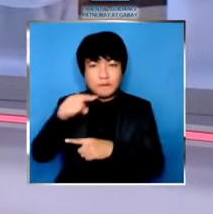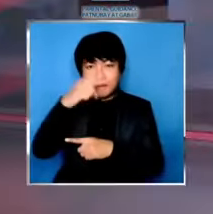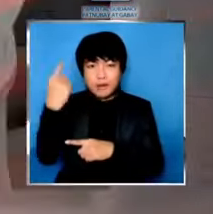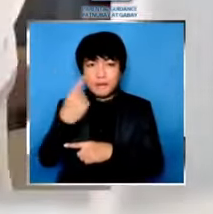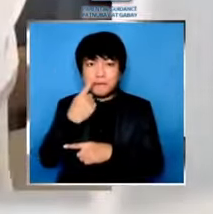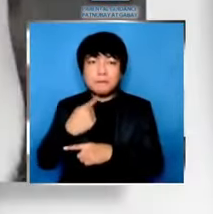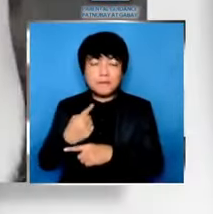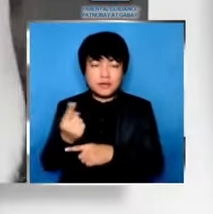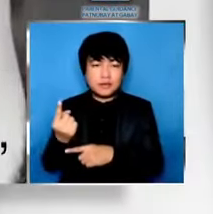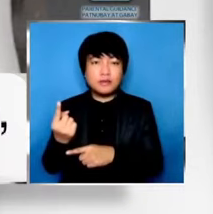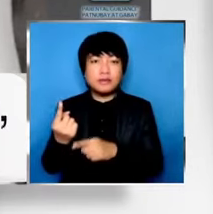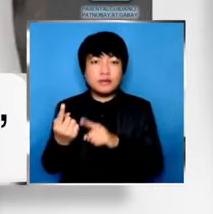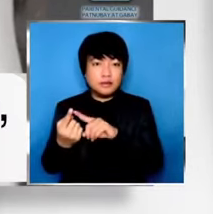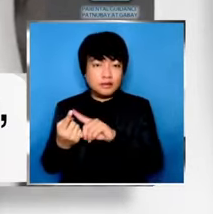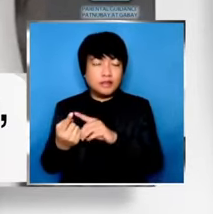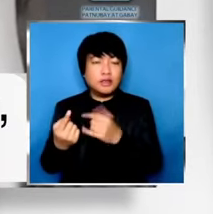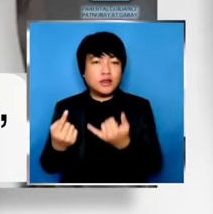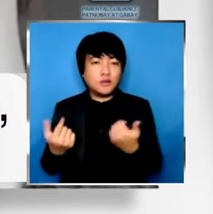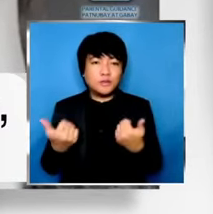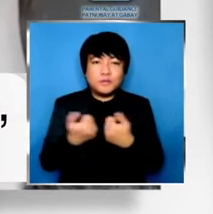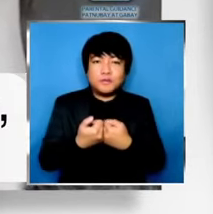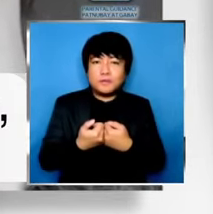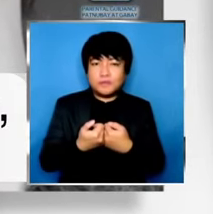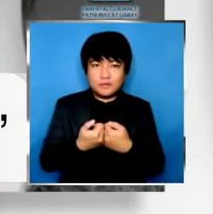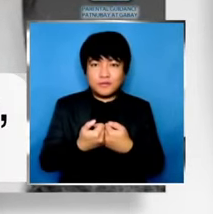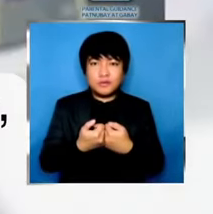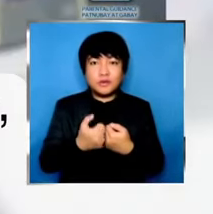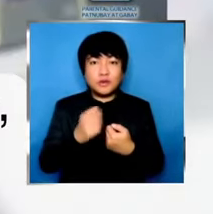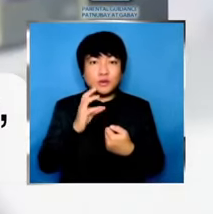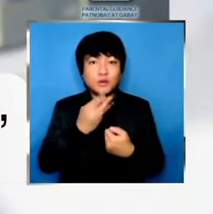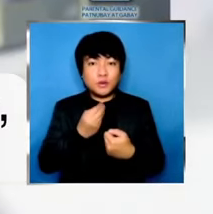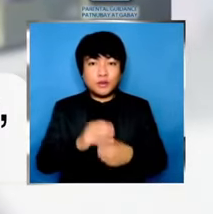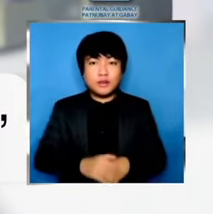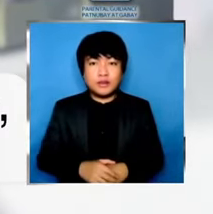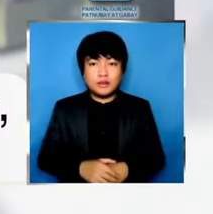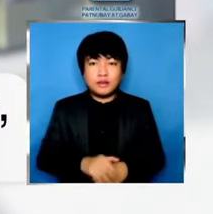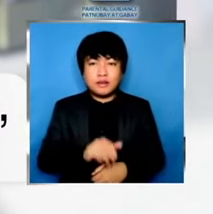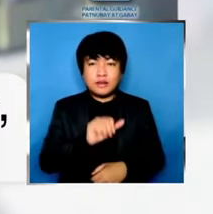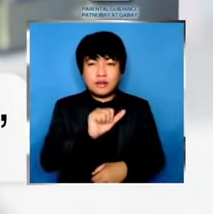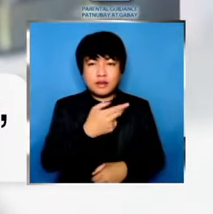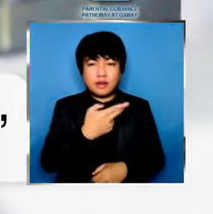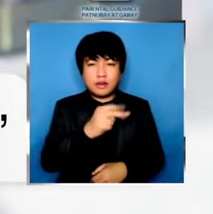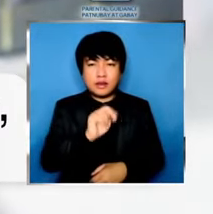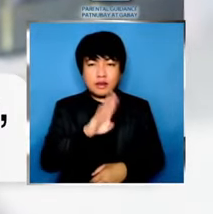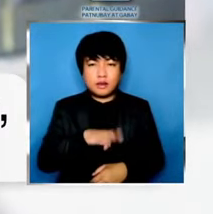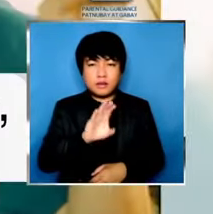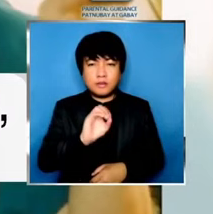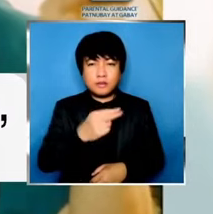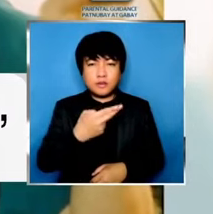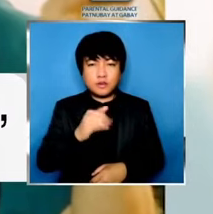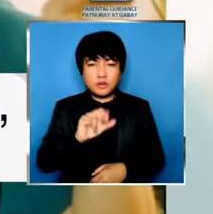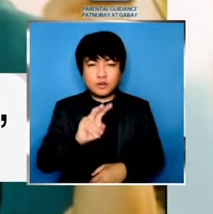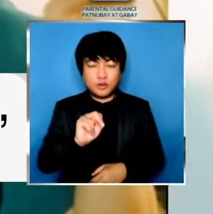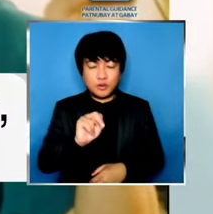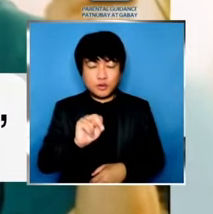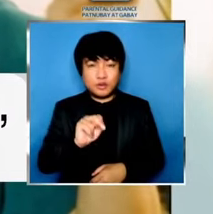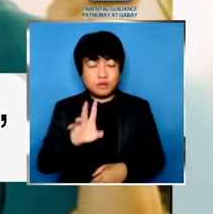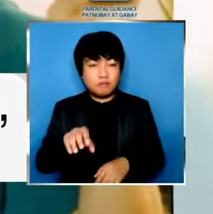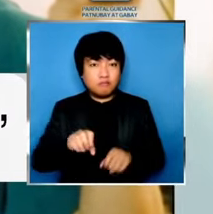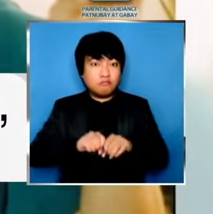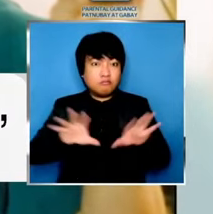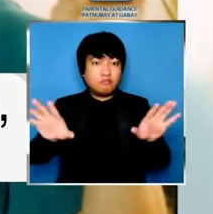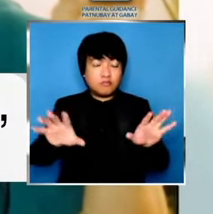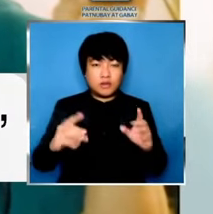sa actor-model na si An Bo-yoon. Unang lumabas ang dating rumors nila ha sa Korean media outlet